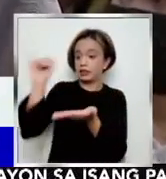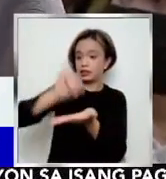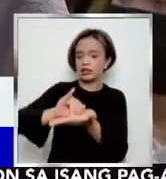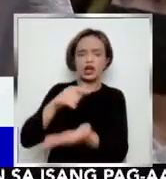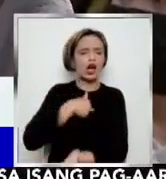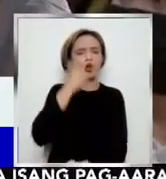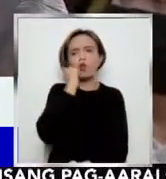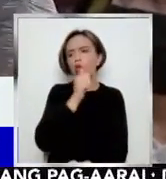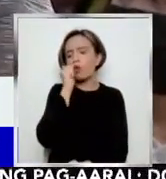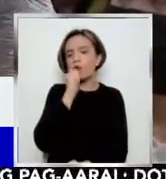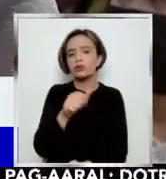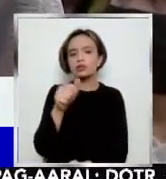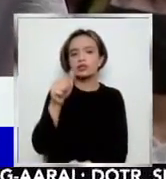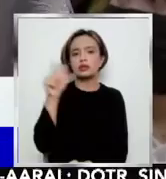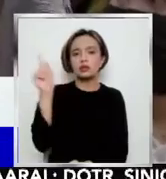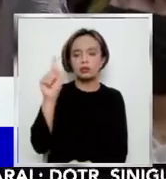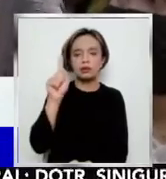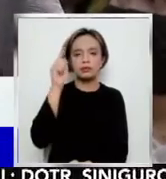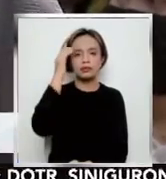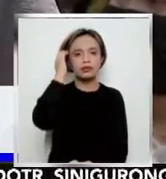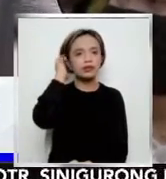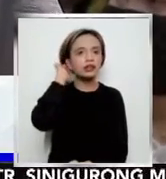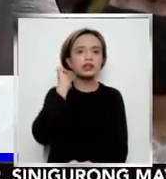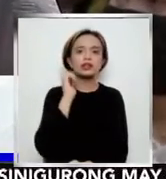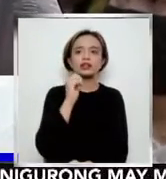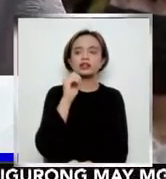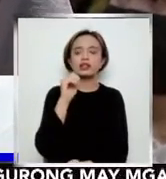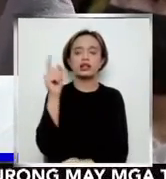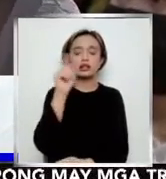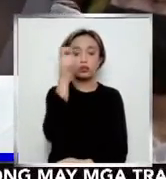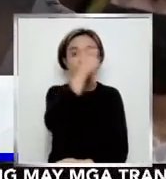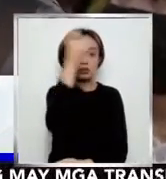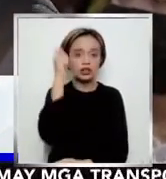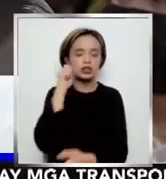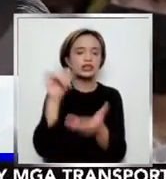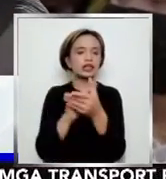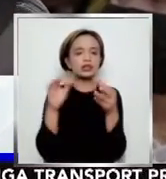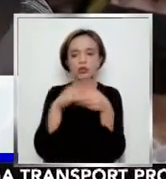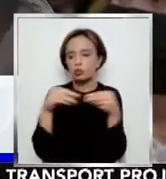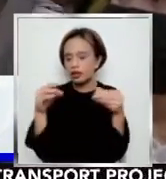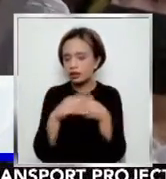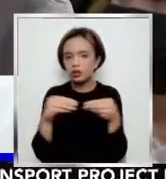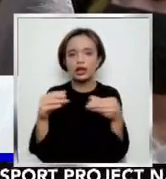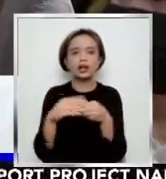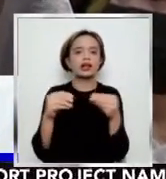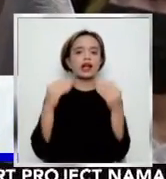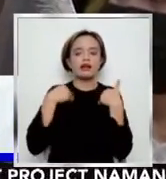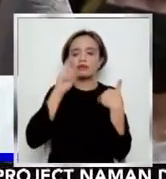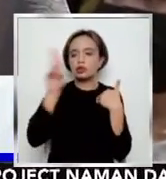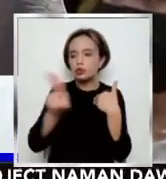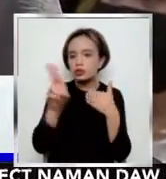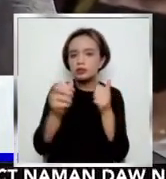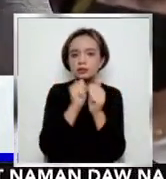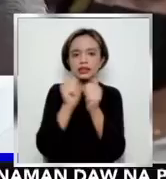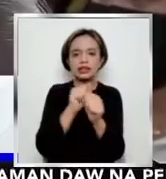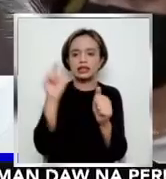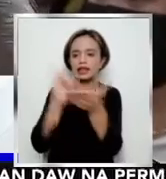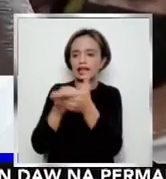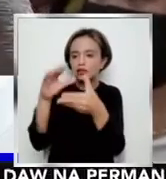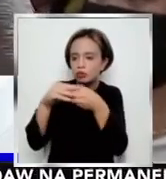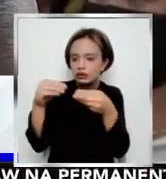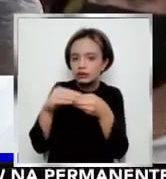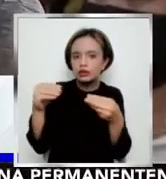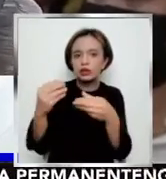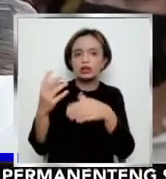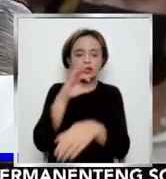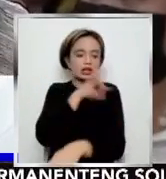kwenta. Undergraduation is the kwento. Ito talaga yung mga kwento ng ating mga beneficiaries kung paano sila